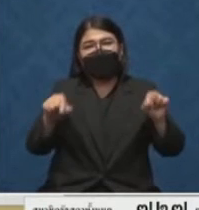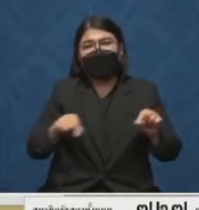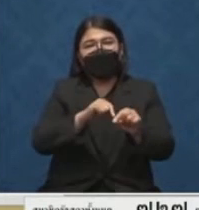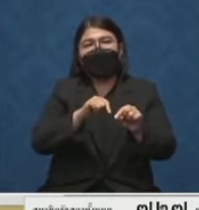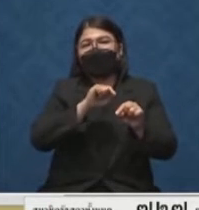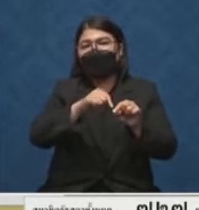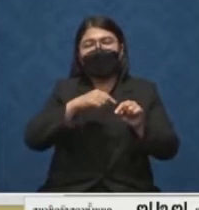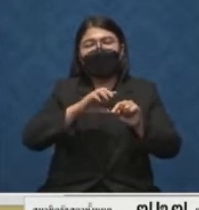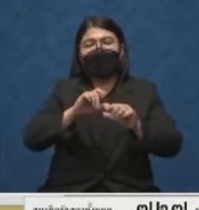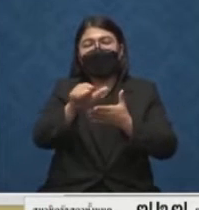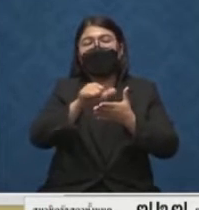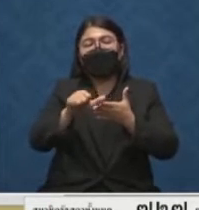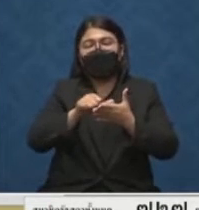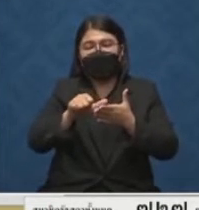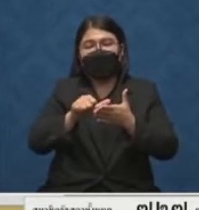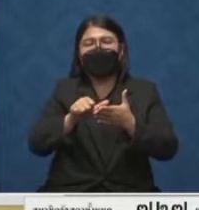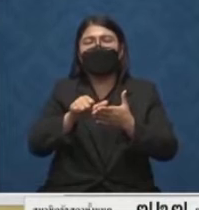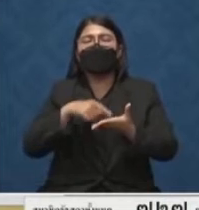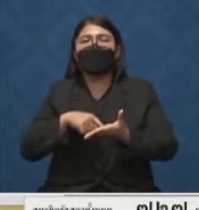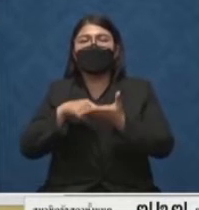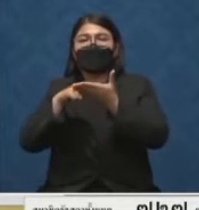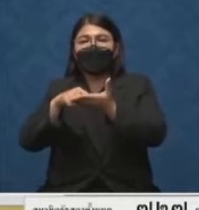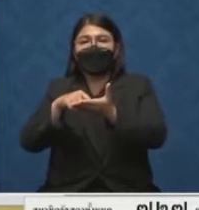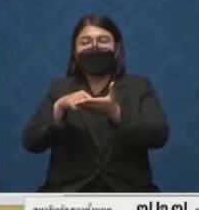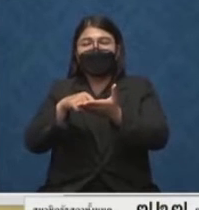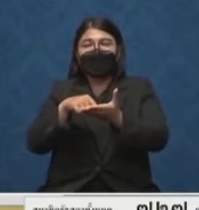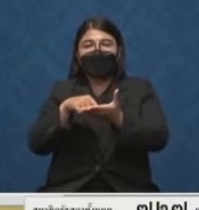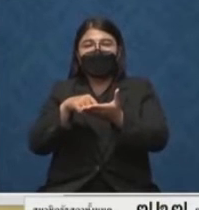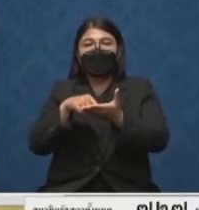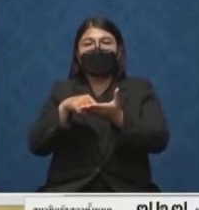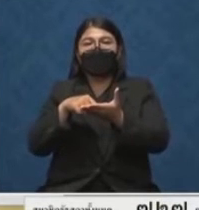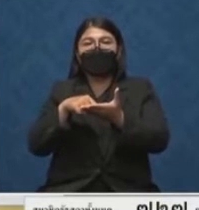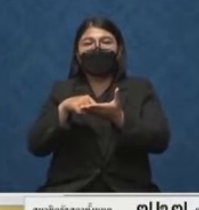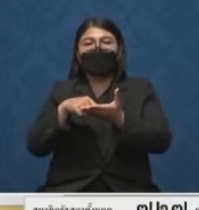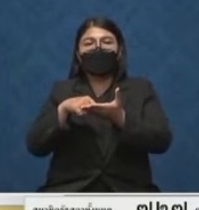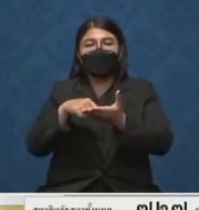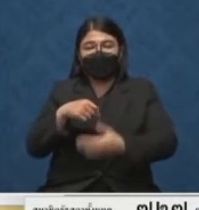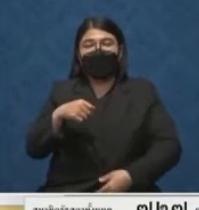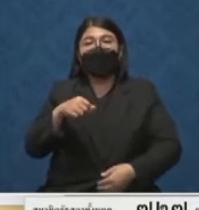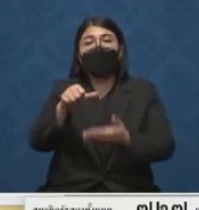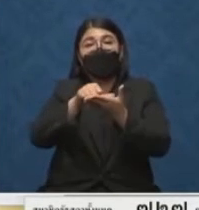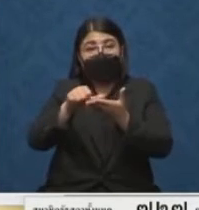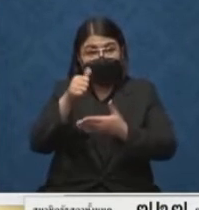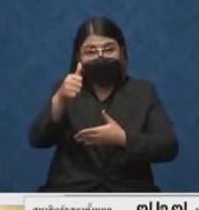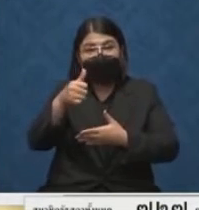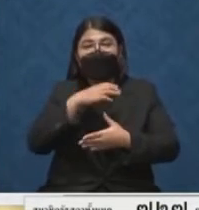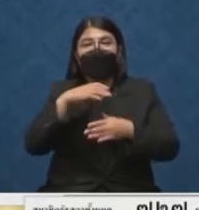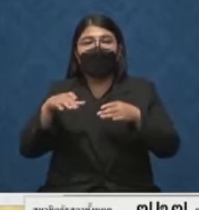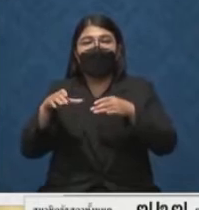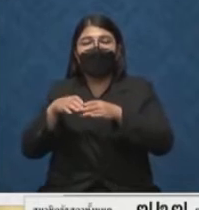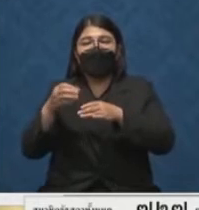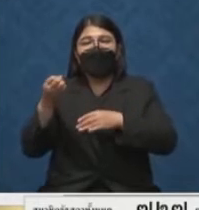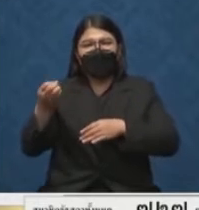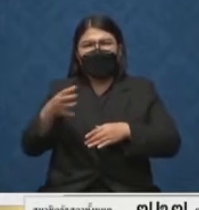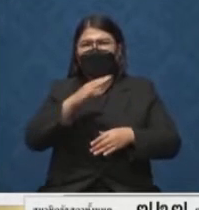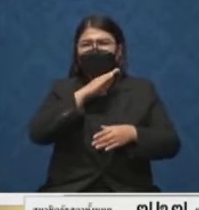อด้วยวาต้องแ่ขายระดนูนสามารถที่จะแก้ได้ด้เสียงขางมากตามสมควรไม่ใช่แก้ข